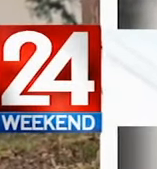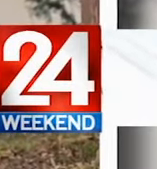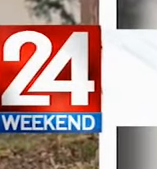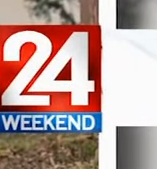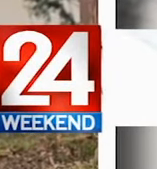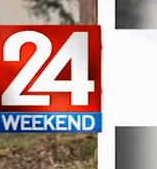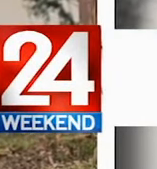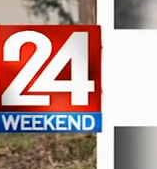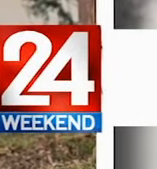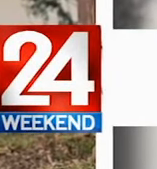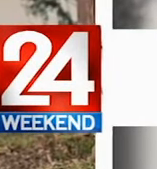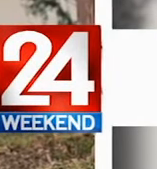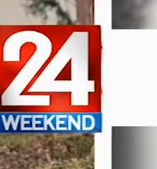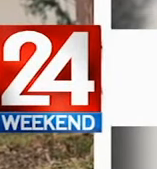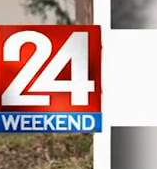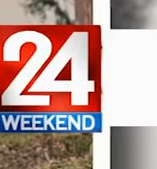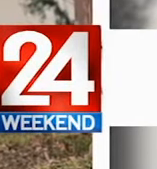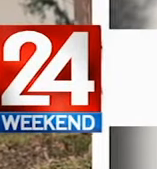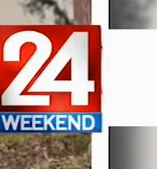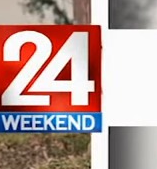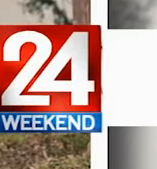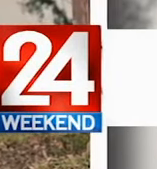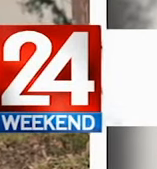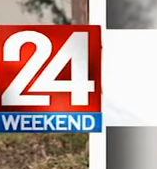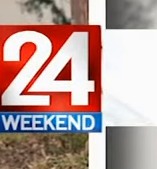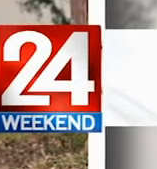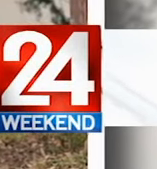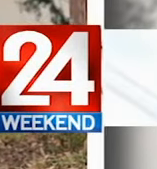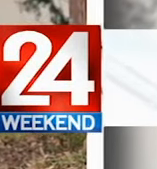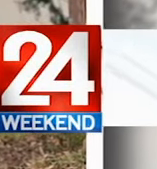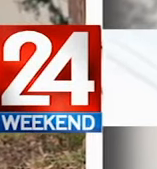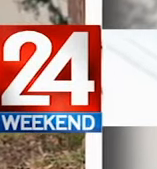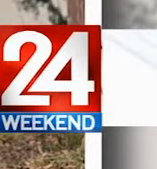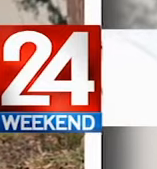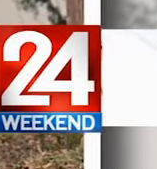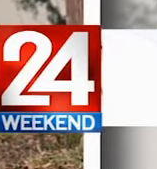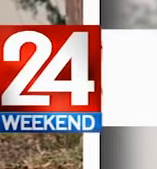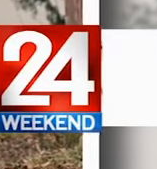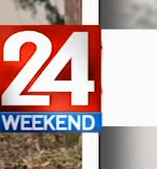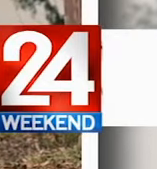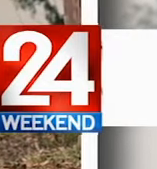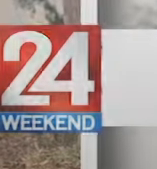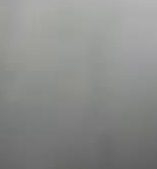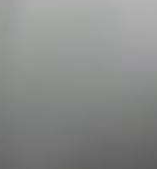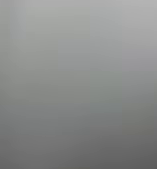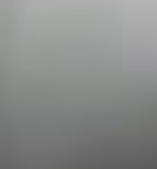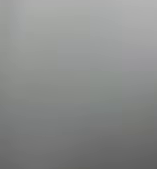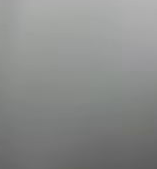At David Licauco at Barbie Fortesa may pahabol na handog sa Team Filay.